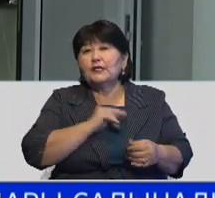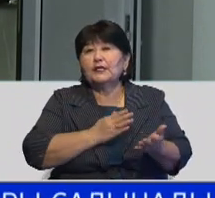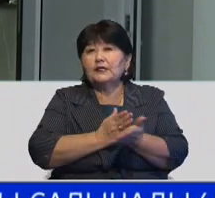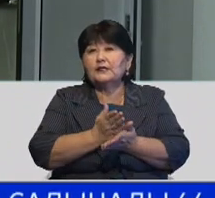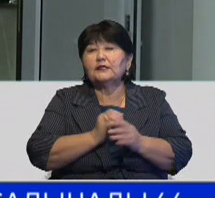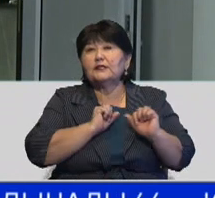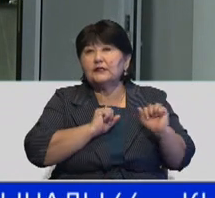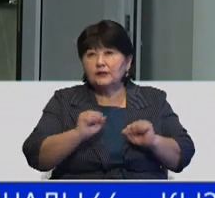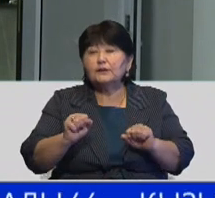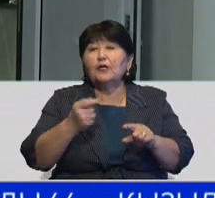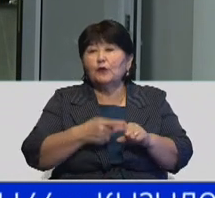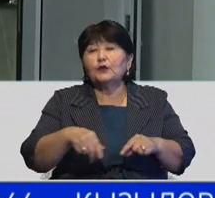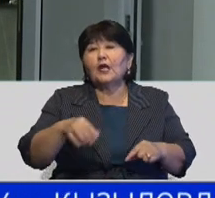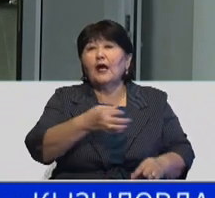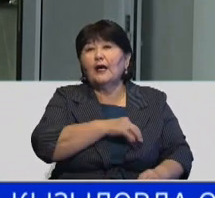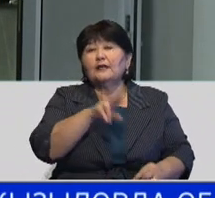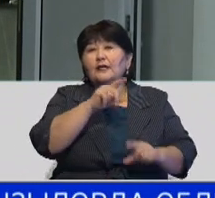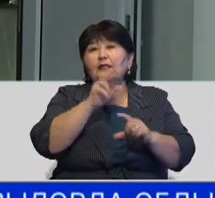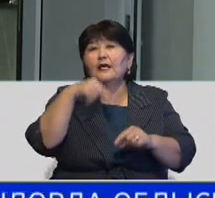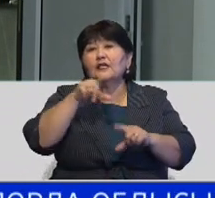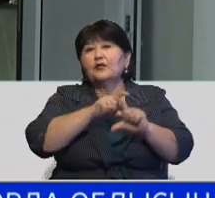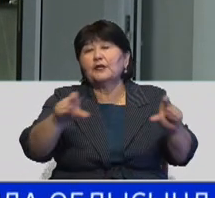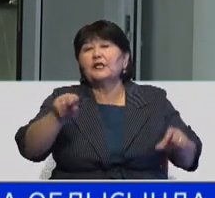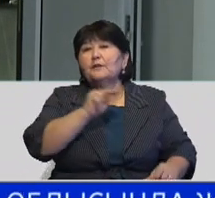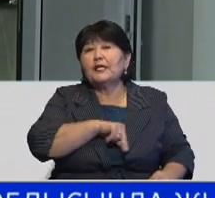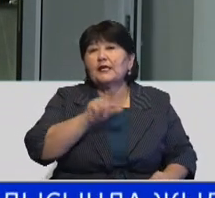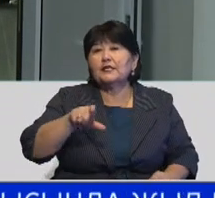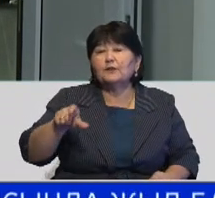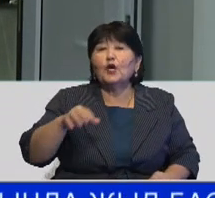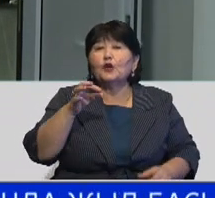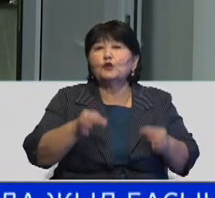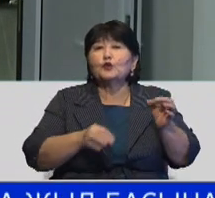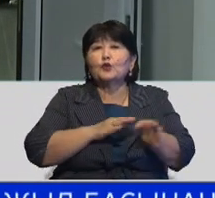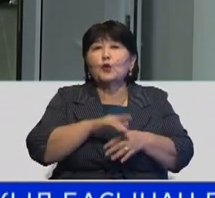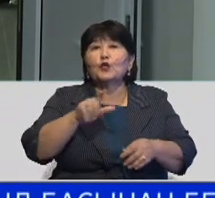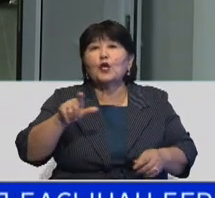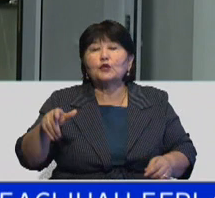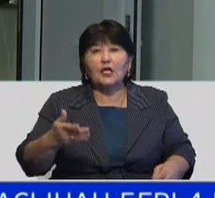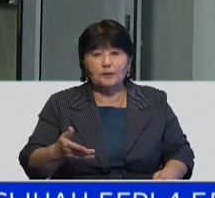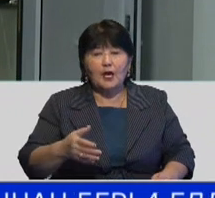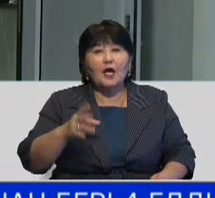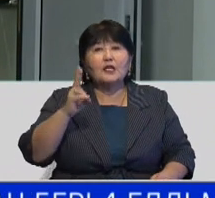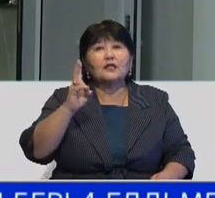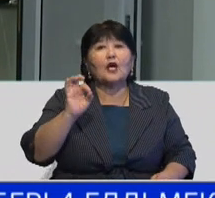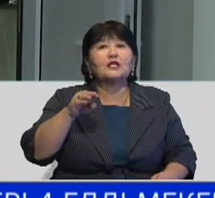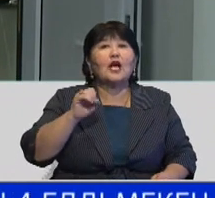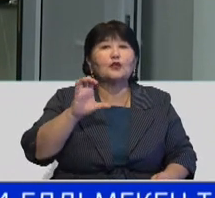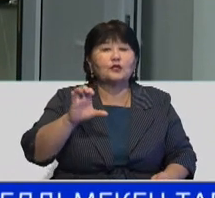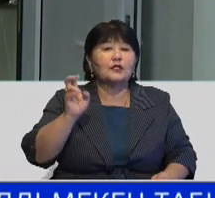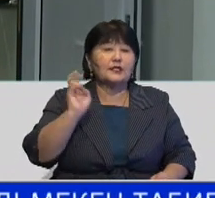бүгін әділет департаментінің қызметкерлерімен, сот орындаушылармен, нотариустар келіп